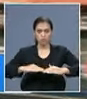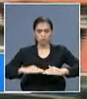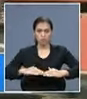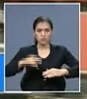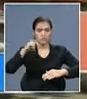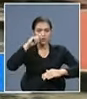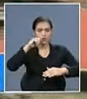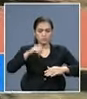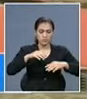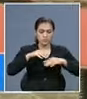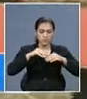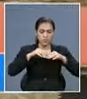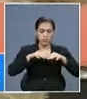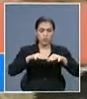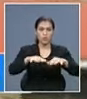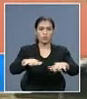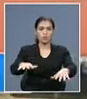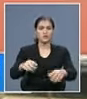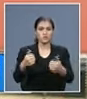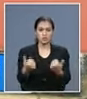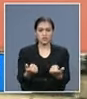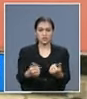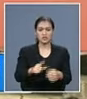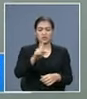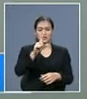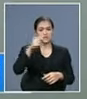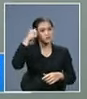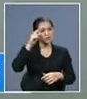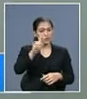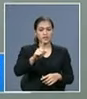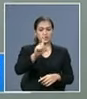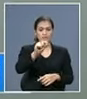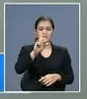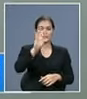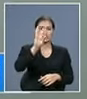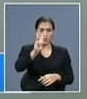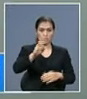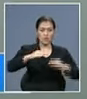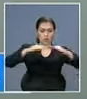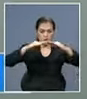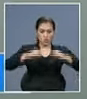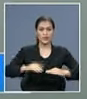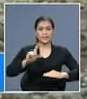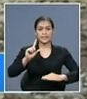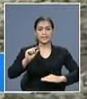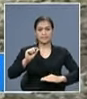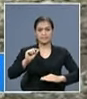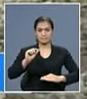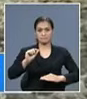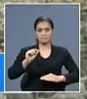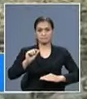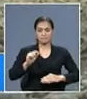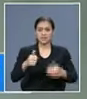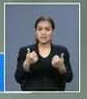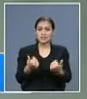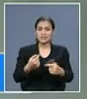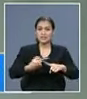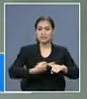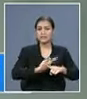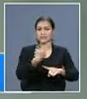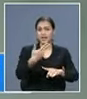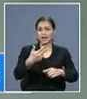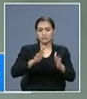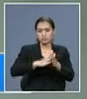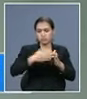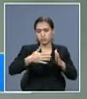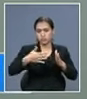จากปัจจุบันที่ปล่อยอยู่ประมาณ 26ล้านลูกบาเมตต่อวันนะครับจะเหลือเพียง 20ล้านลูกบาทเมตต่อวันโดยจะเริ่มตั้งแต่เดือนมีนาคมเป็นต้น